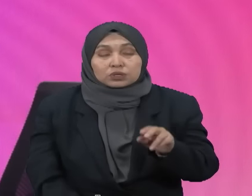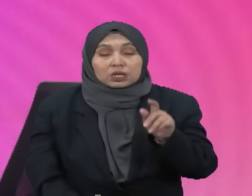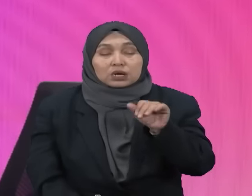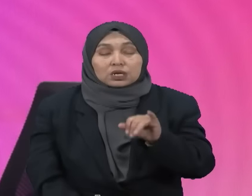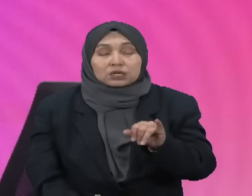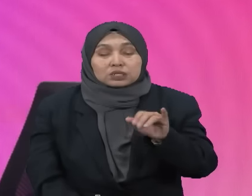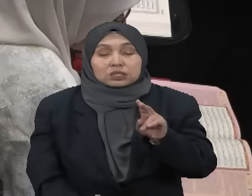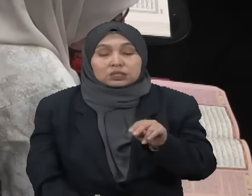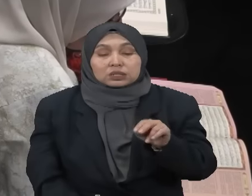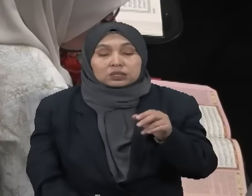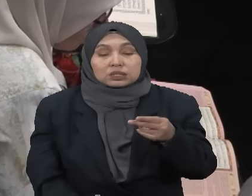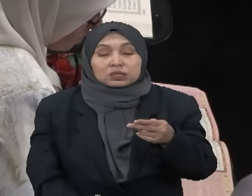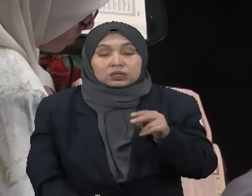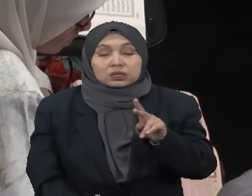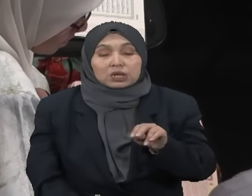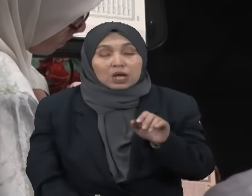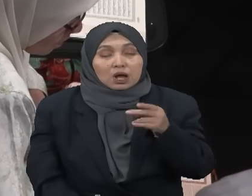taharun.